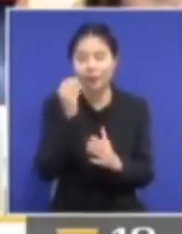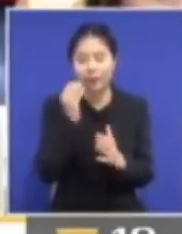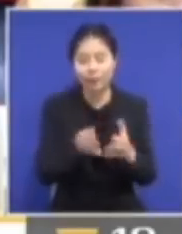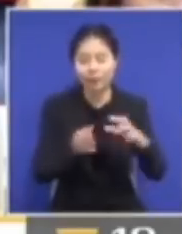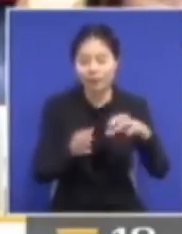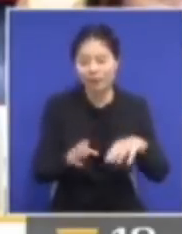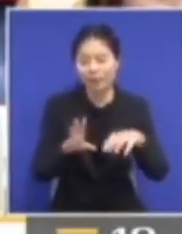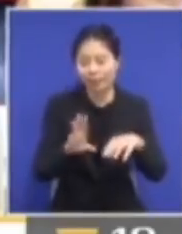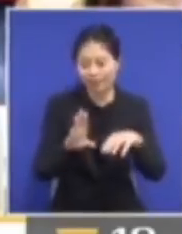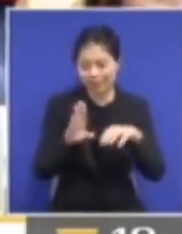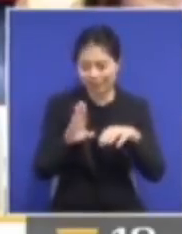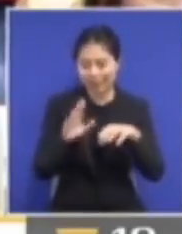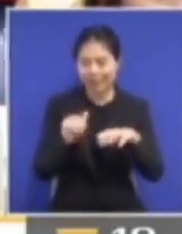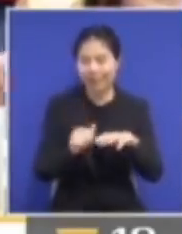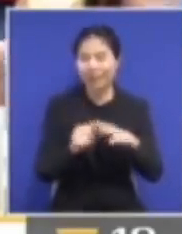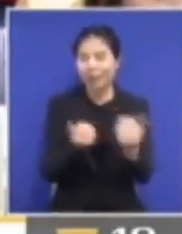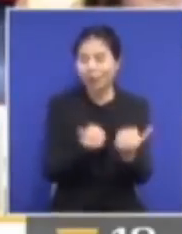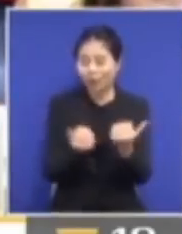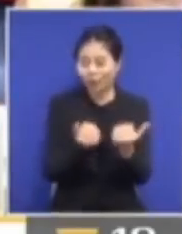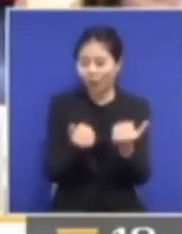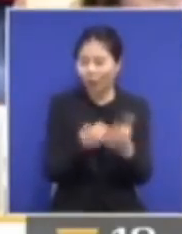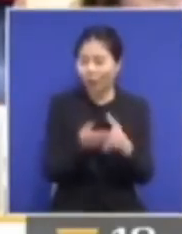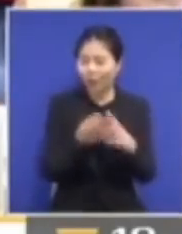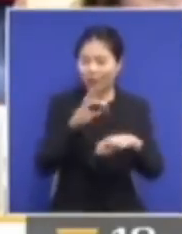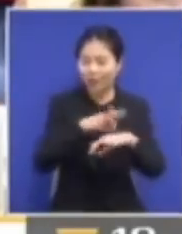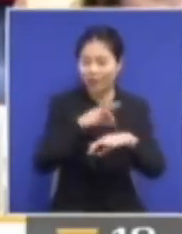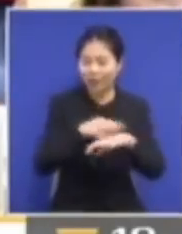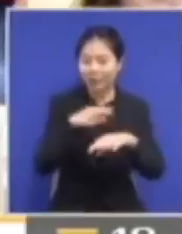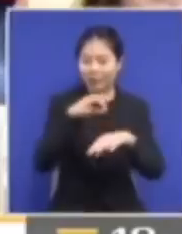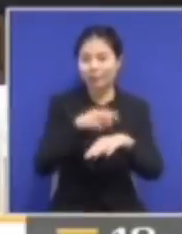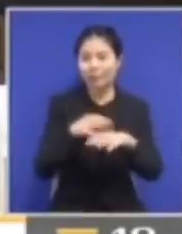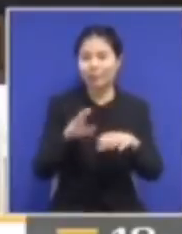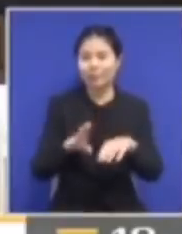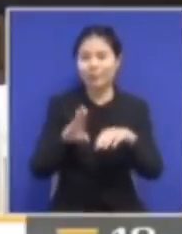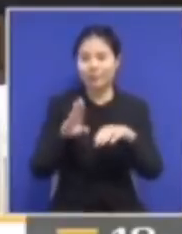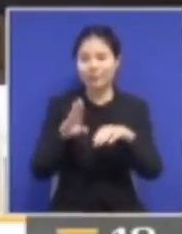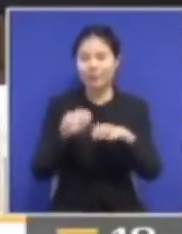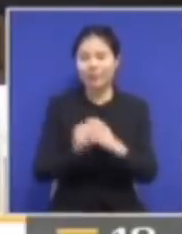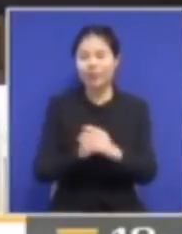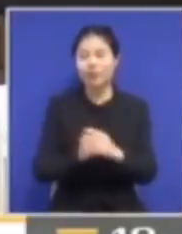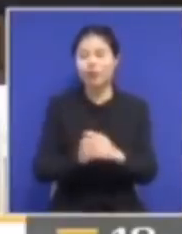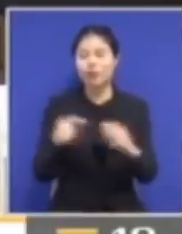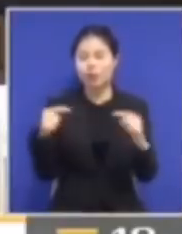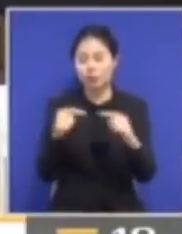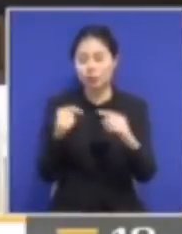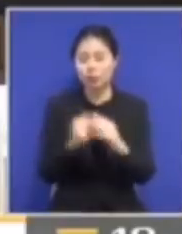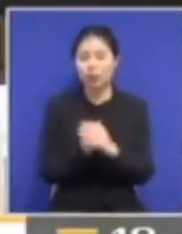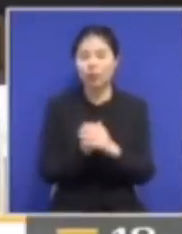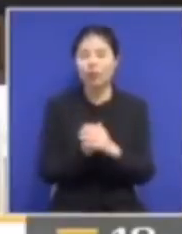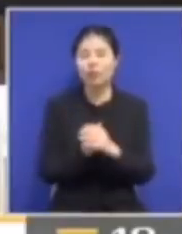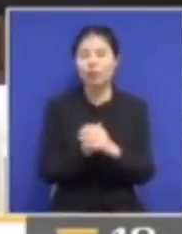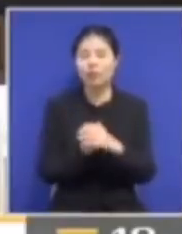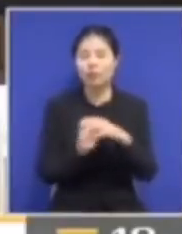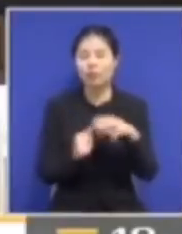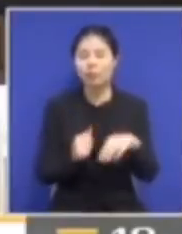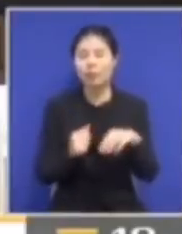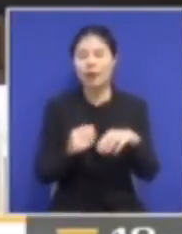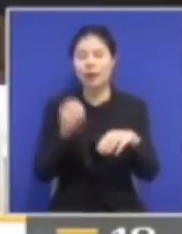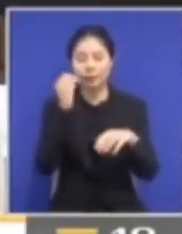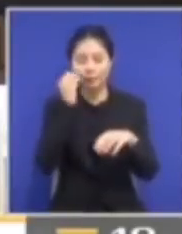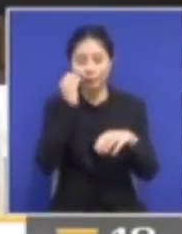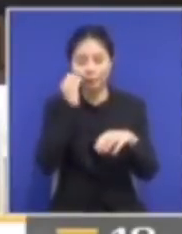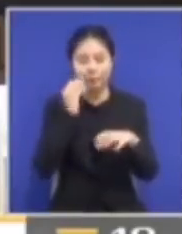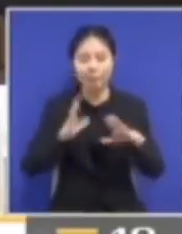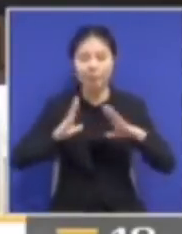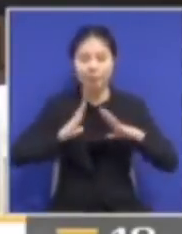ภาพต่อที่ประชุมเนี่ยว่าลูกตั้งอยู่ในตั้ง ไม่ท่านไม่ได้รับสารภาพท่านบอกอีกอย่างนึงแต่ว่าที่ประชุมนี่บันทึกไว้หมดแล้วนะ